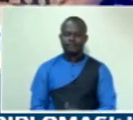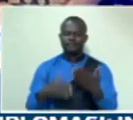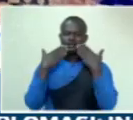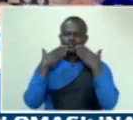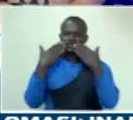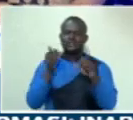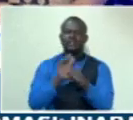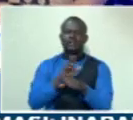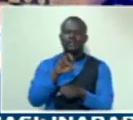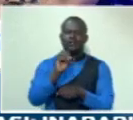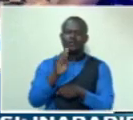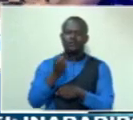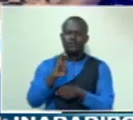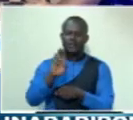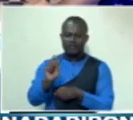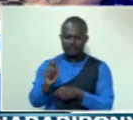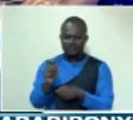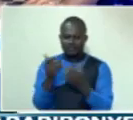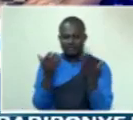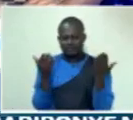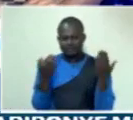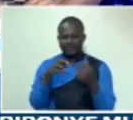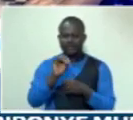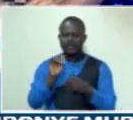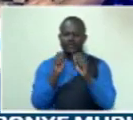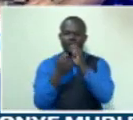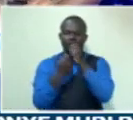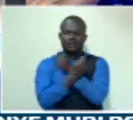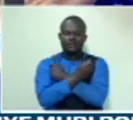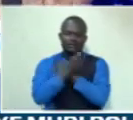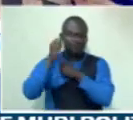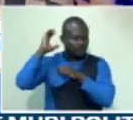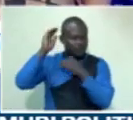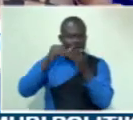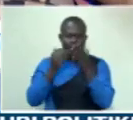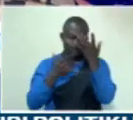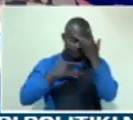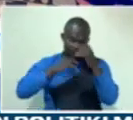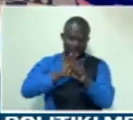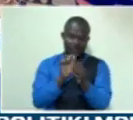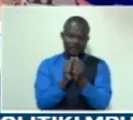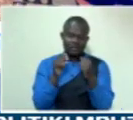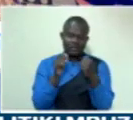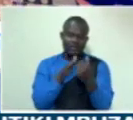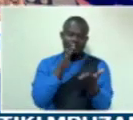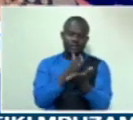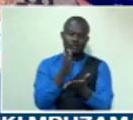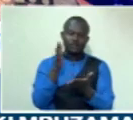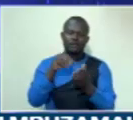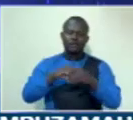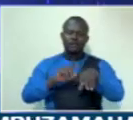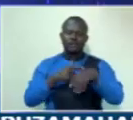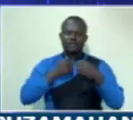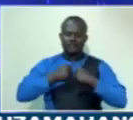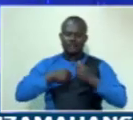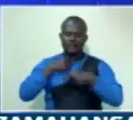Arakoze mugenzi wacu Robert Byiringiro. Ngira ngo Gloria duhindure ingingo tujye ku makuru ajyanye n'icyorezo cya COVID-19. Nibyo Paul, mu gihe u Rwanda